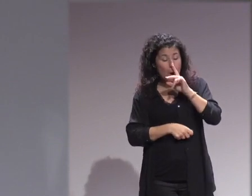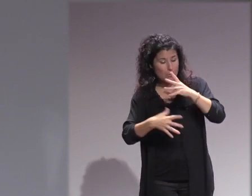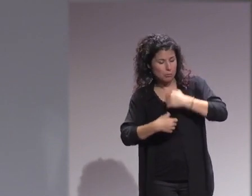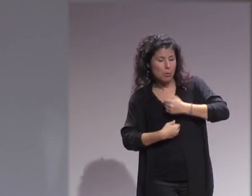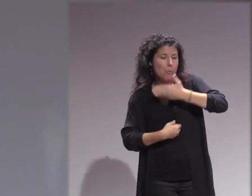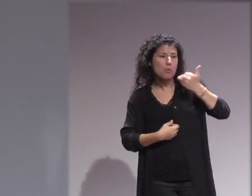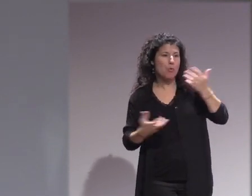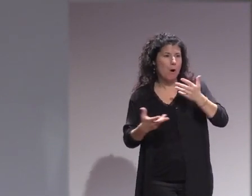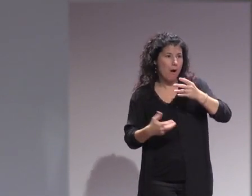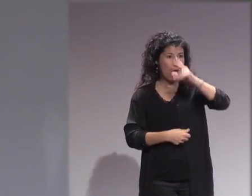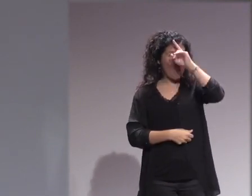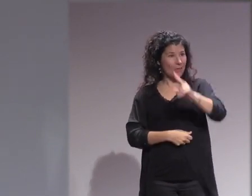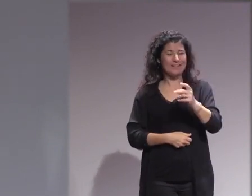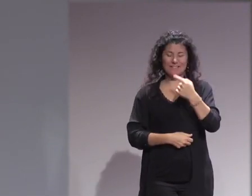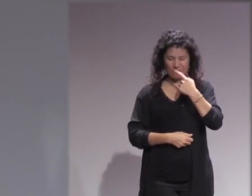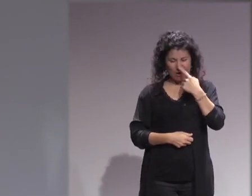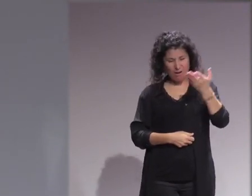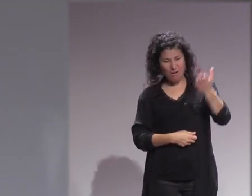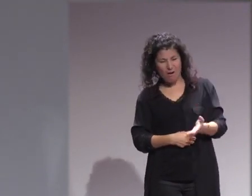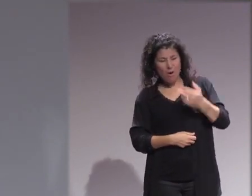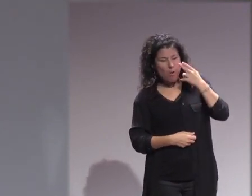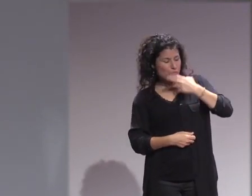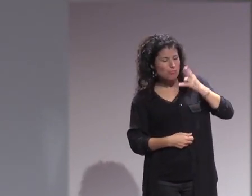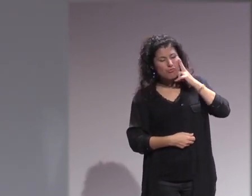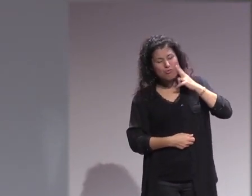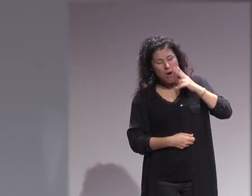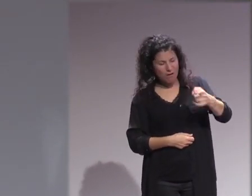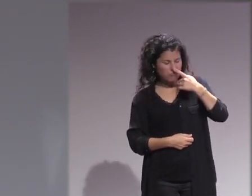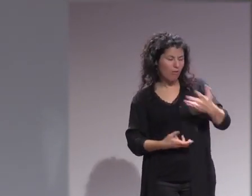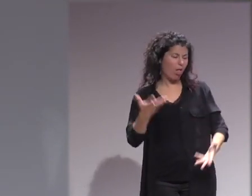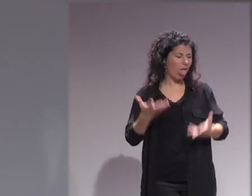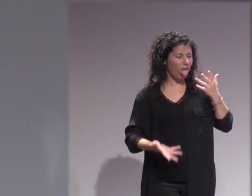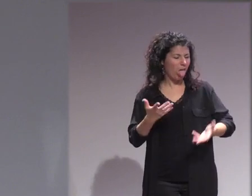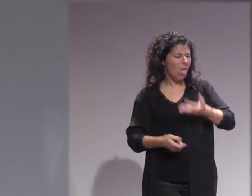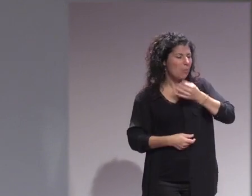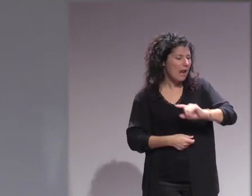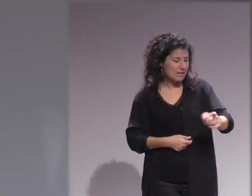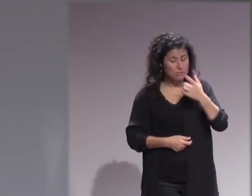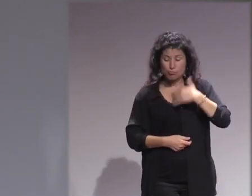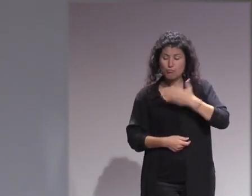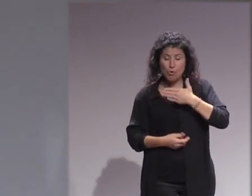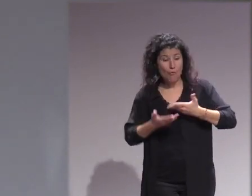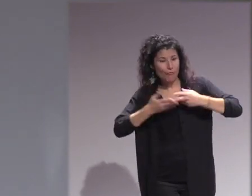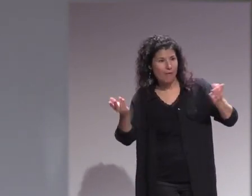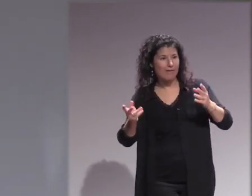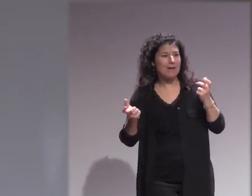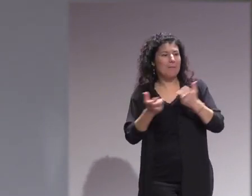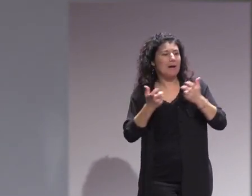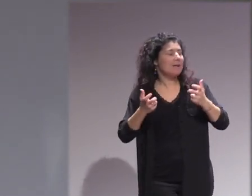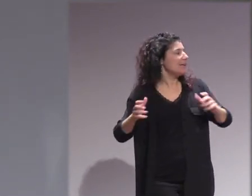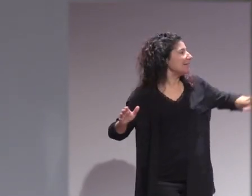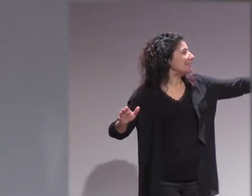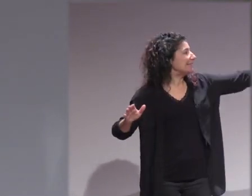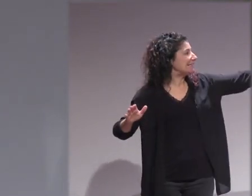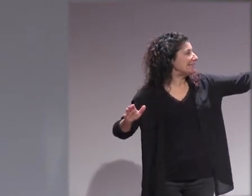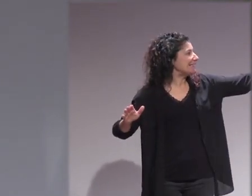dire si on est à l'aise ou pas en présence de personnes noires. Hein, je cite souvent cette travailleuse sociale qui, dans les années 80, provoquait les candidats à l'adoption en leur